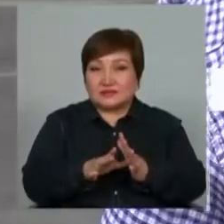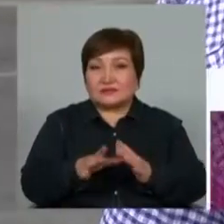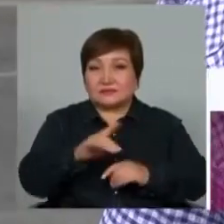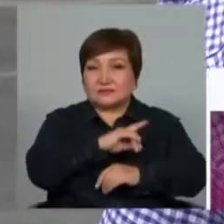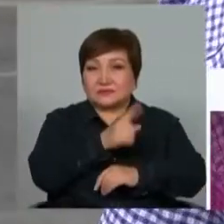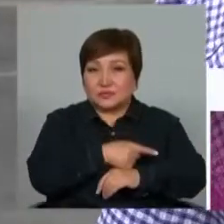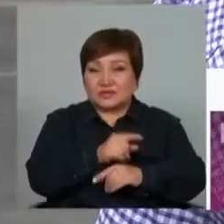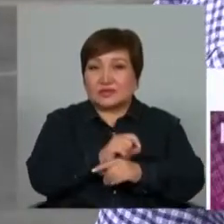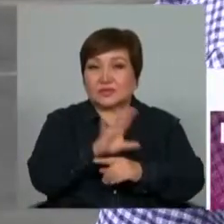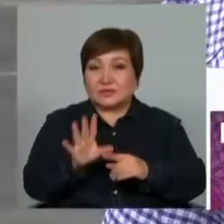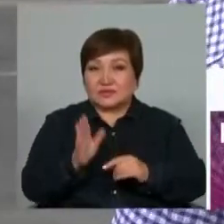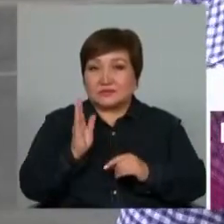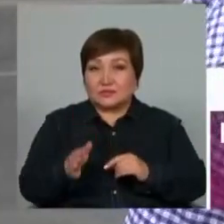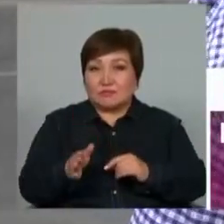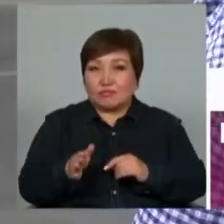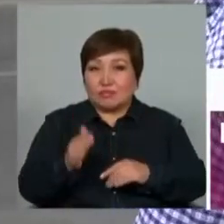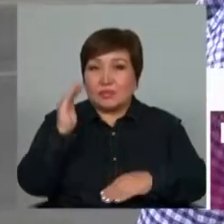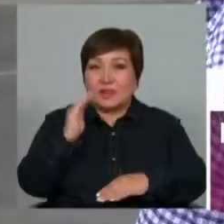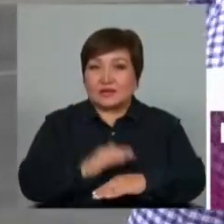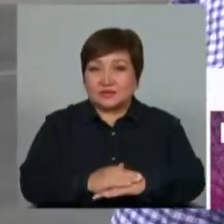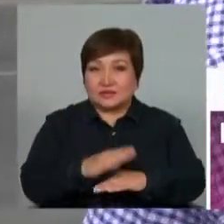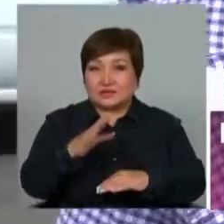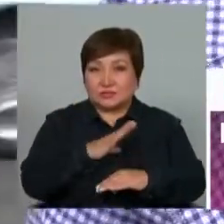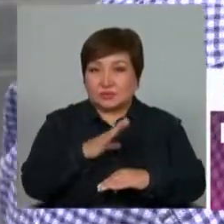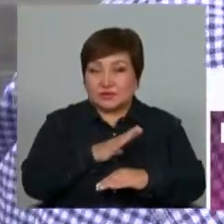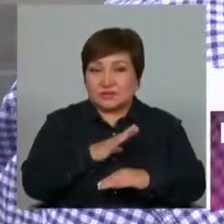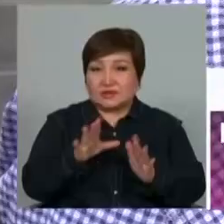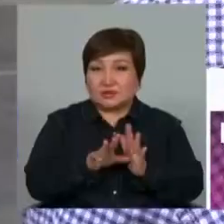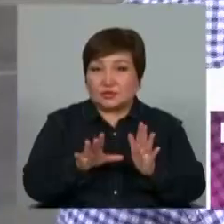болады. Тоқтың несін жетпегеніне байланысты.